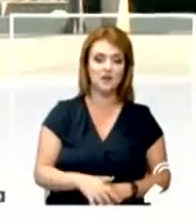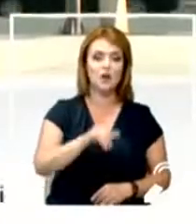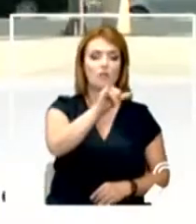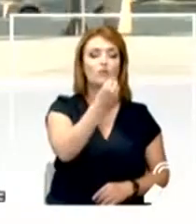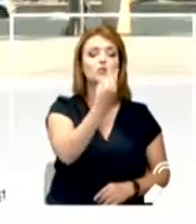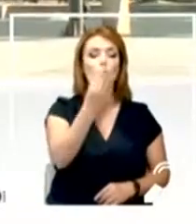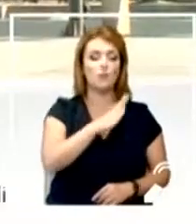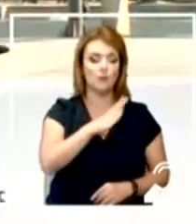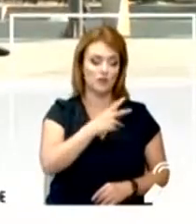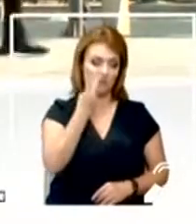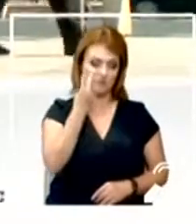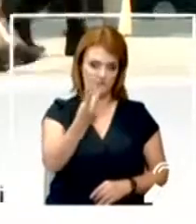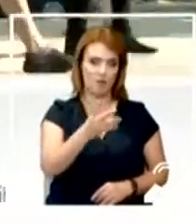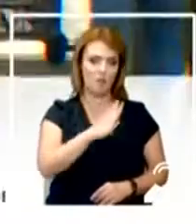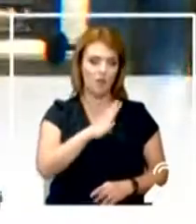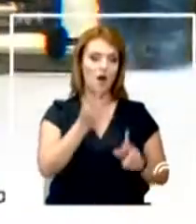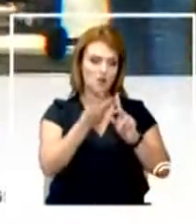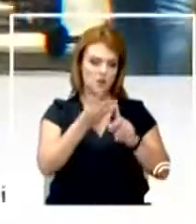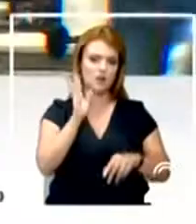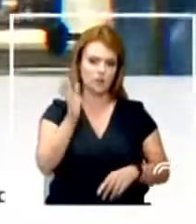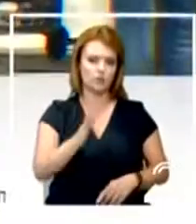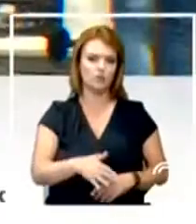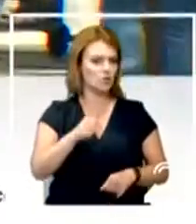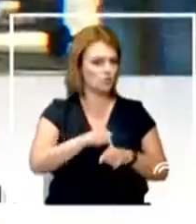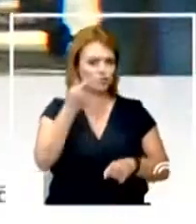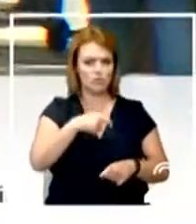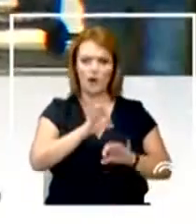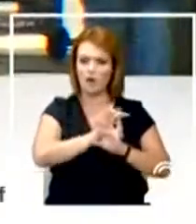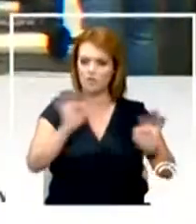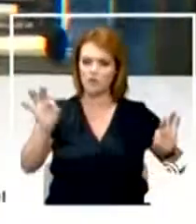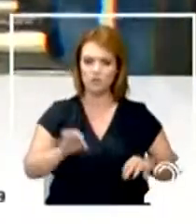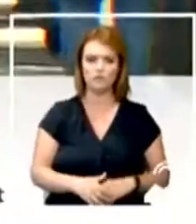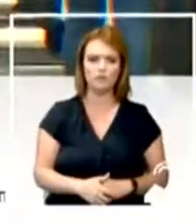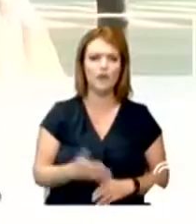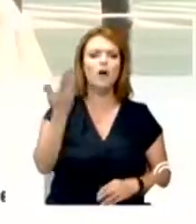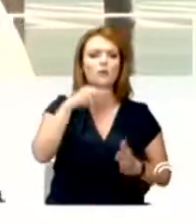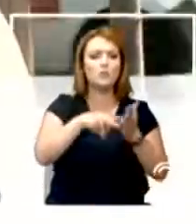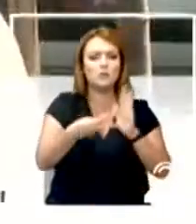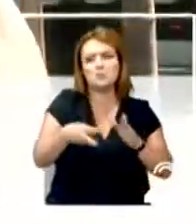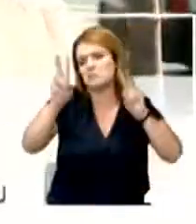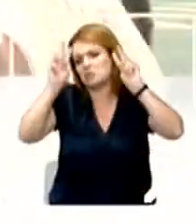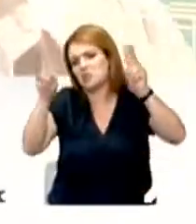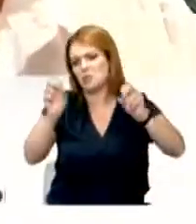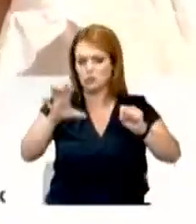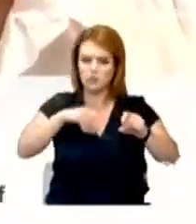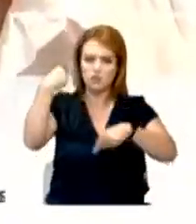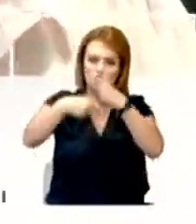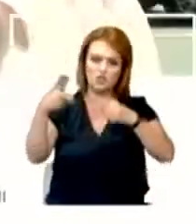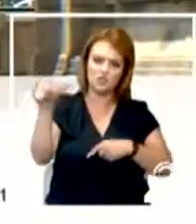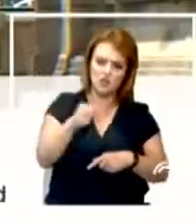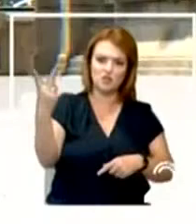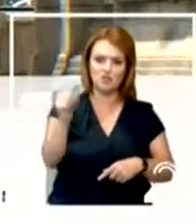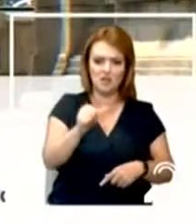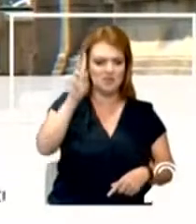ați făcut? Două. Și a treia o să o fac. M-a simțit foarte bine. Când intenționați să faceți? Nu știu, într-o săptămână, două, eu știu ce o să